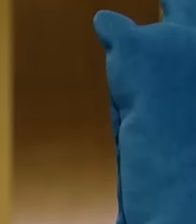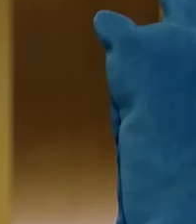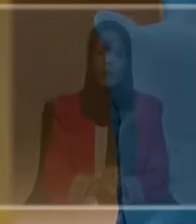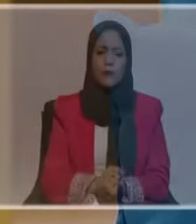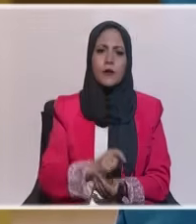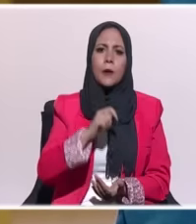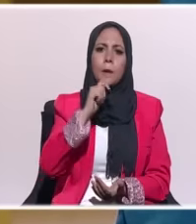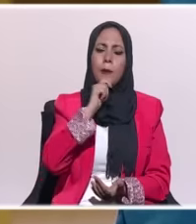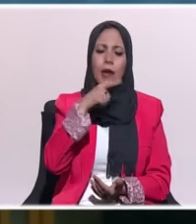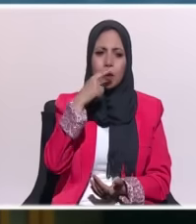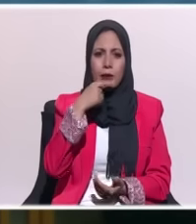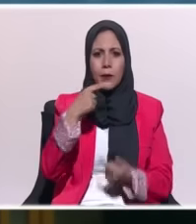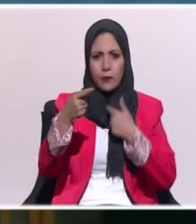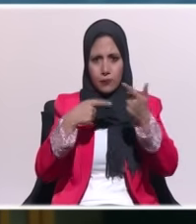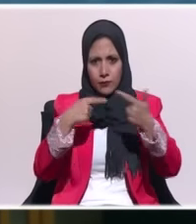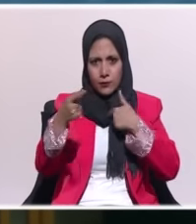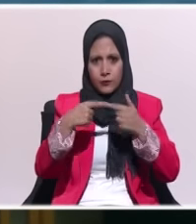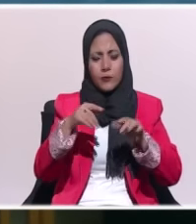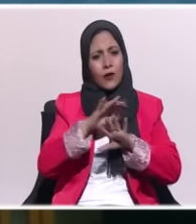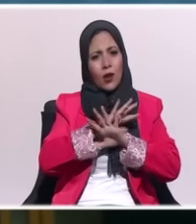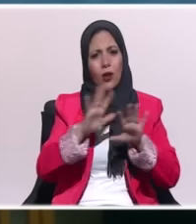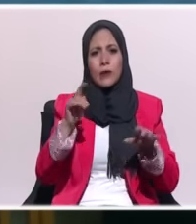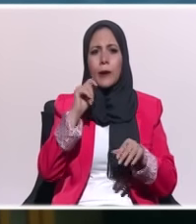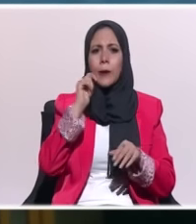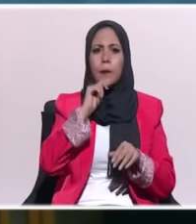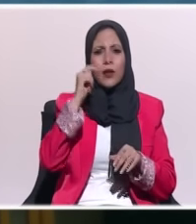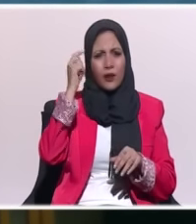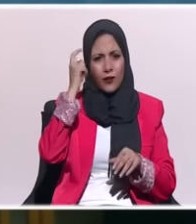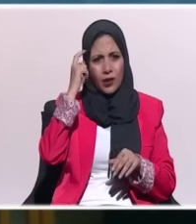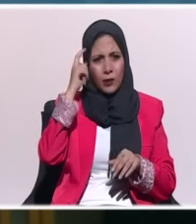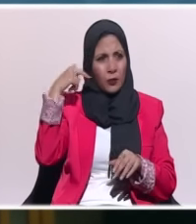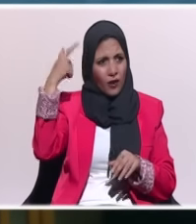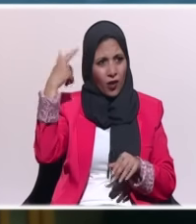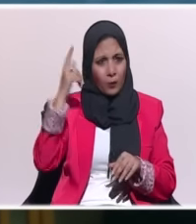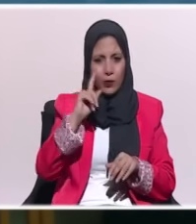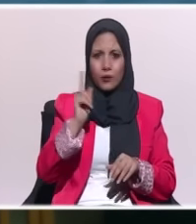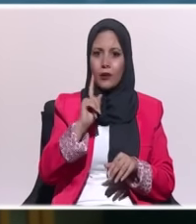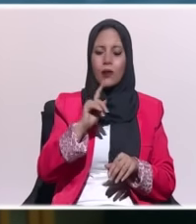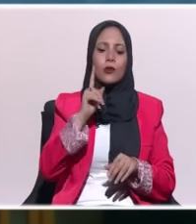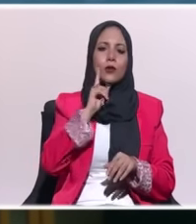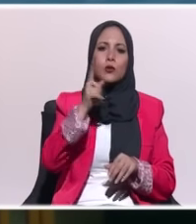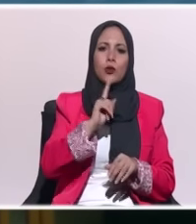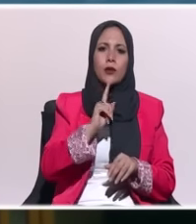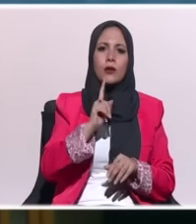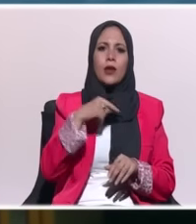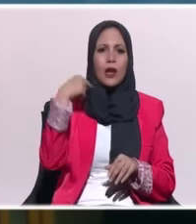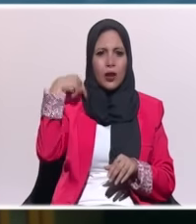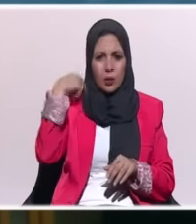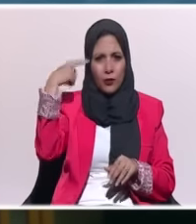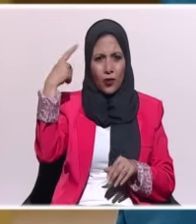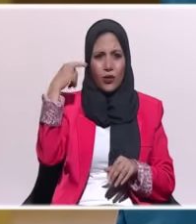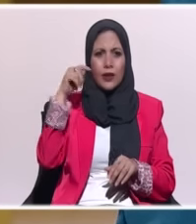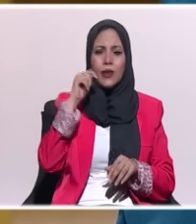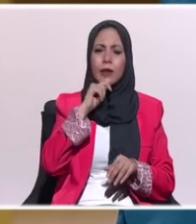قاعدين انا وهي بنتكلم، فهي كانت خلاص متخيله ان انا خلاص الفكره جت في دماغي، بس انا الفكره ما كانتش جايه في دماغي ان هي مش امي. انا الفكره اللي كانت في دماغي